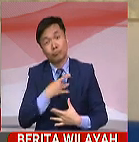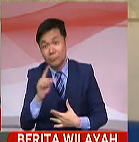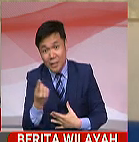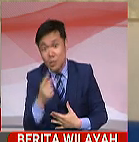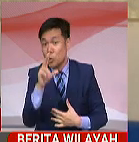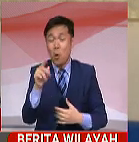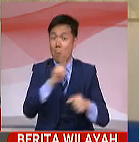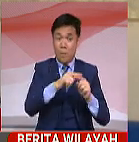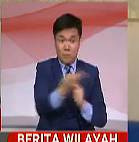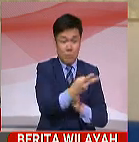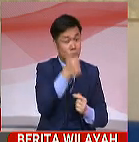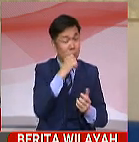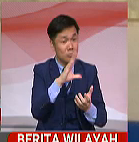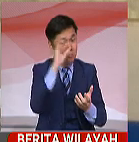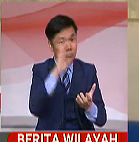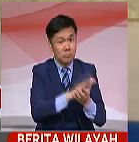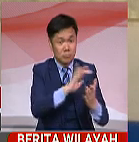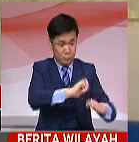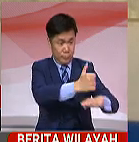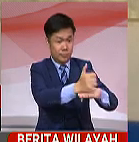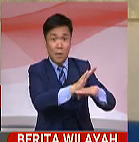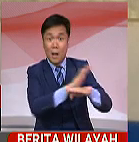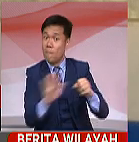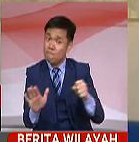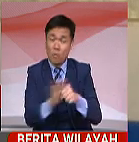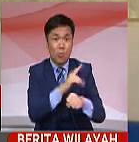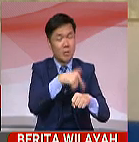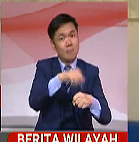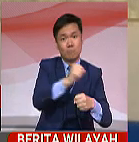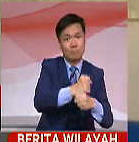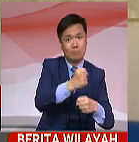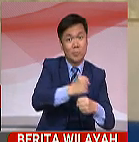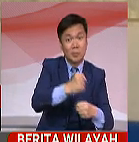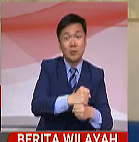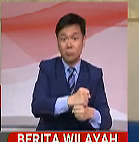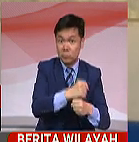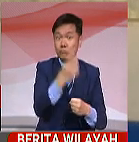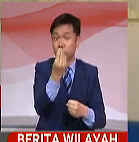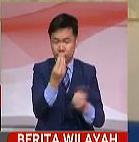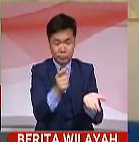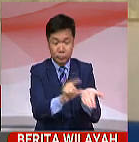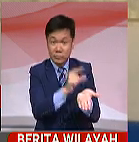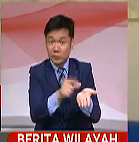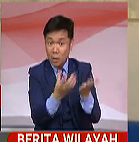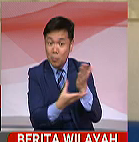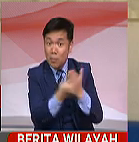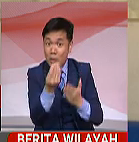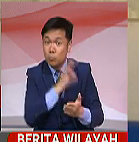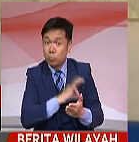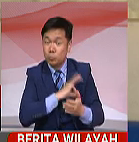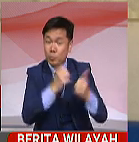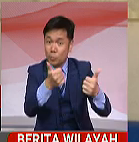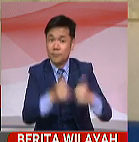yang bersemangat ini menceburi dunia keusahawanan secara sepenuh masa. Sekaligus menjana pendapatan yang lumayan. Bak kata